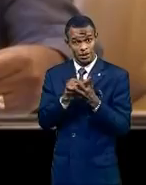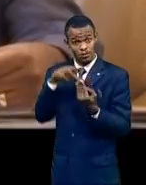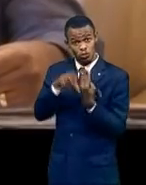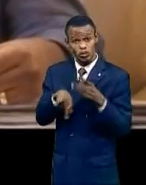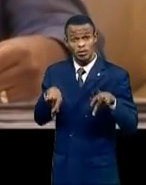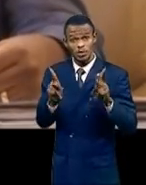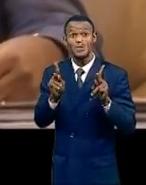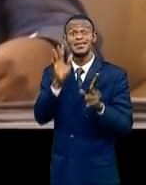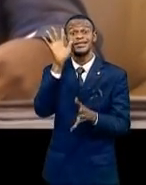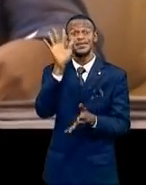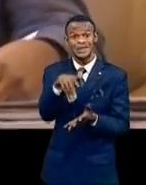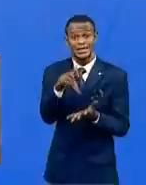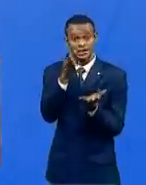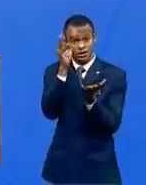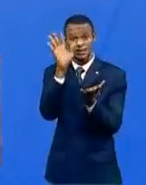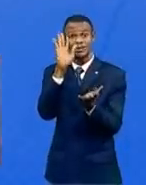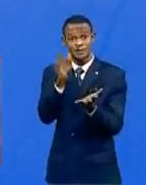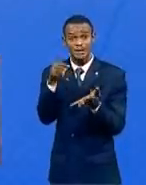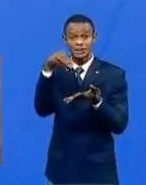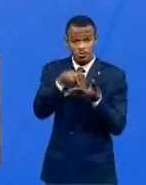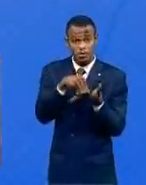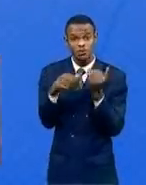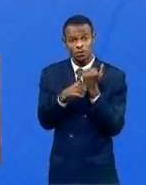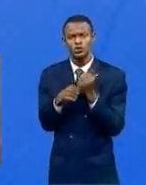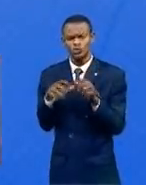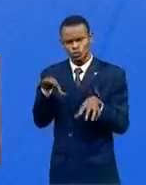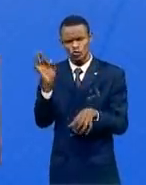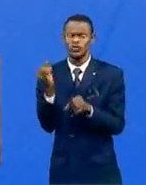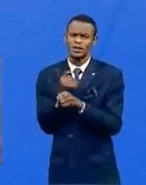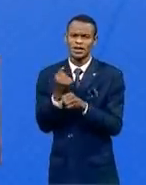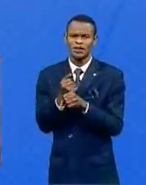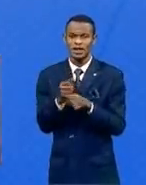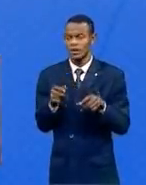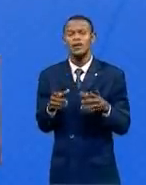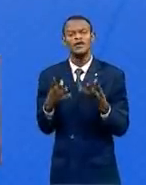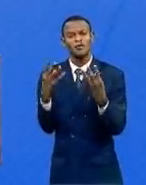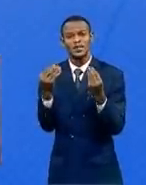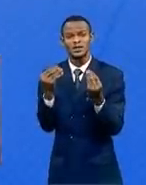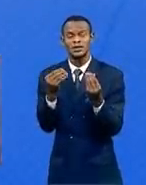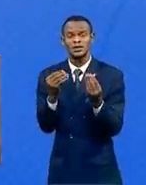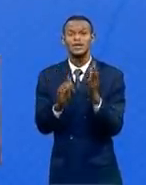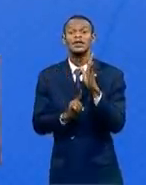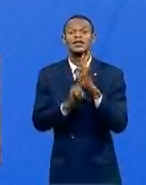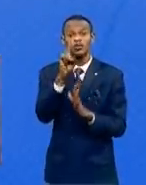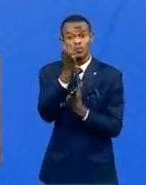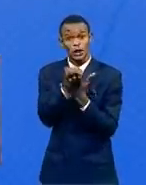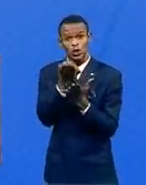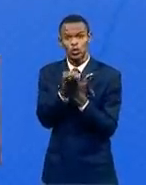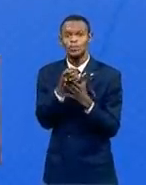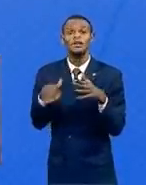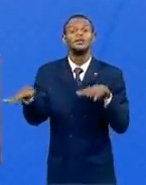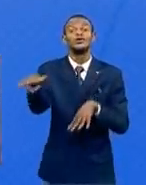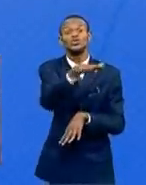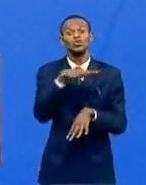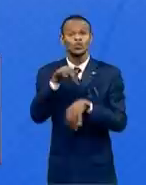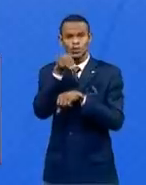indirects et amorcer une relance économique certaine avec des effets induits sur l'économie d'échelle et l'économie